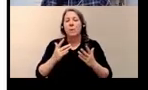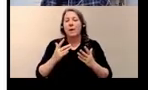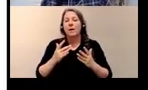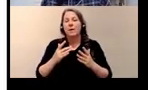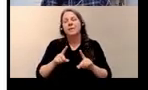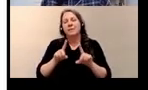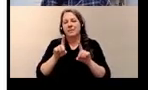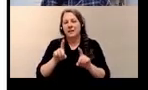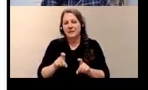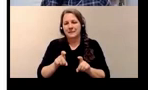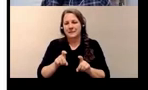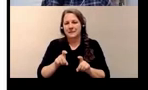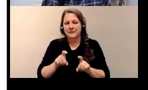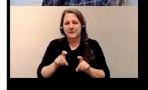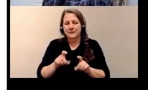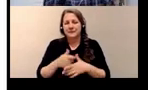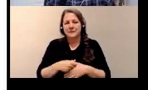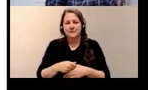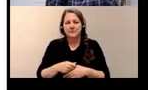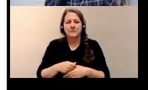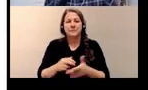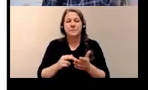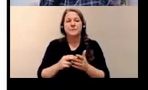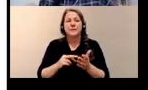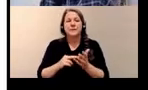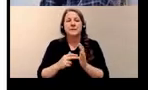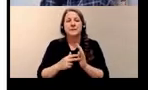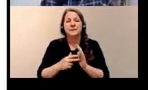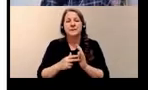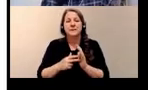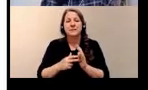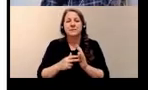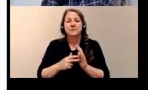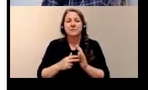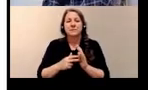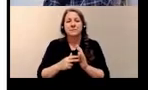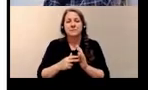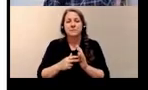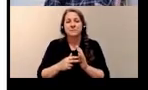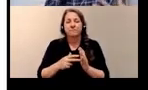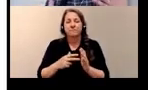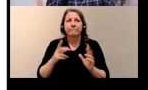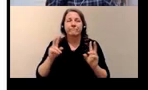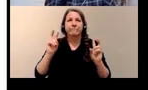modèles. Donc il y a une certaine forme d'acceptation de la casse dans ces boutiques qui nous a paru